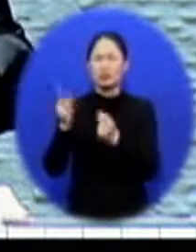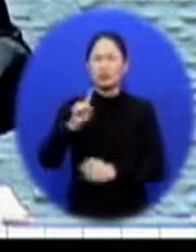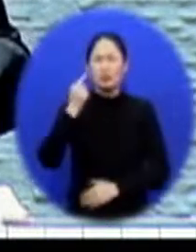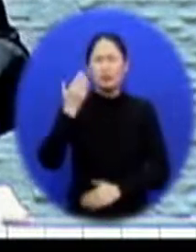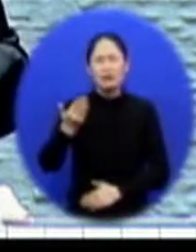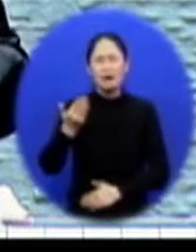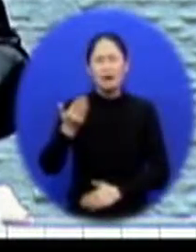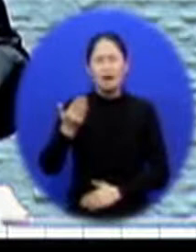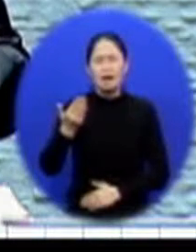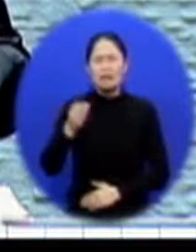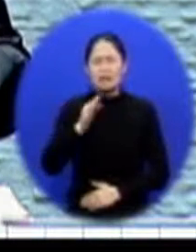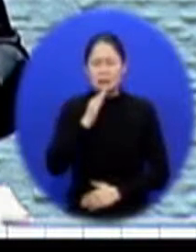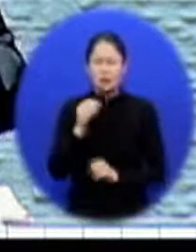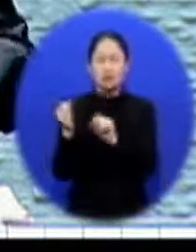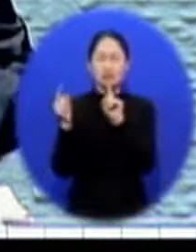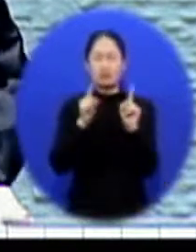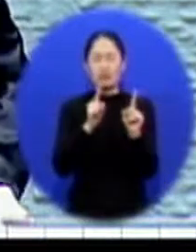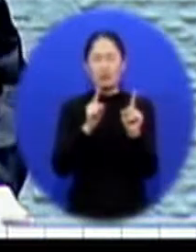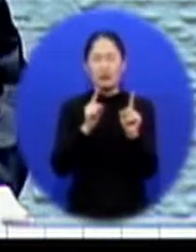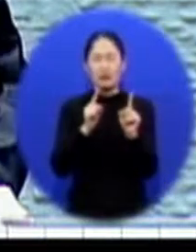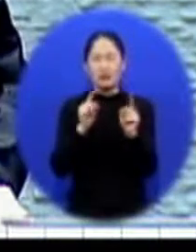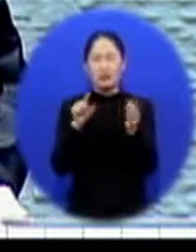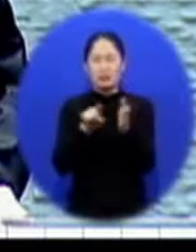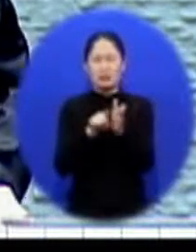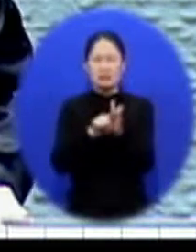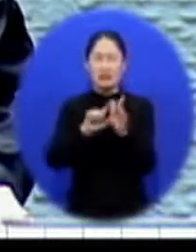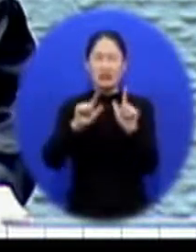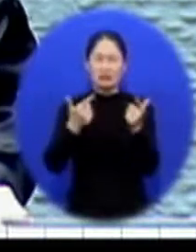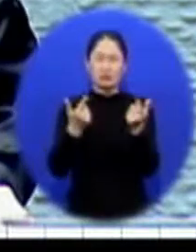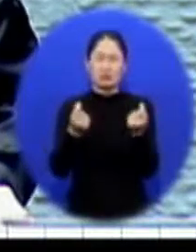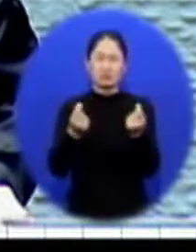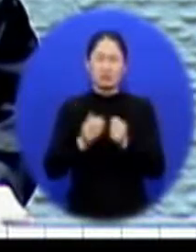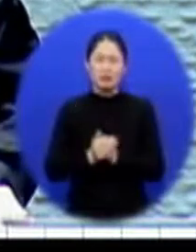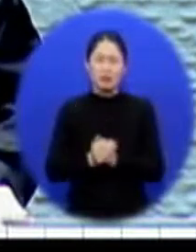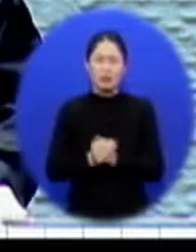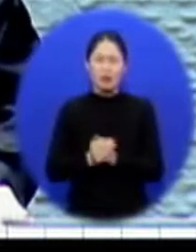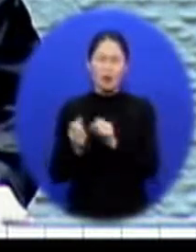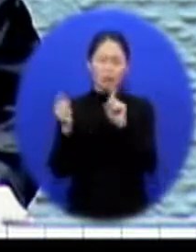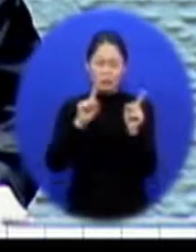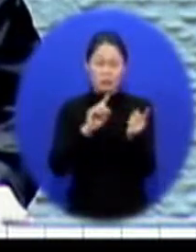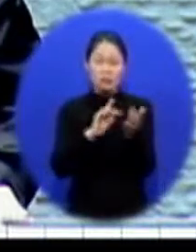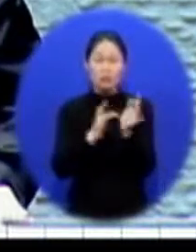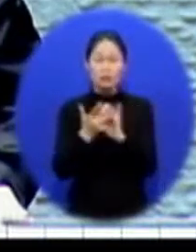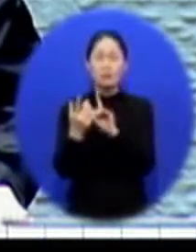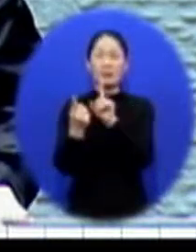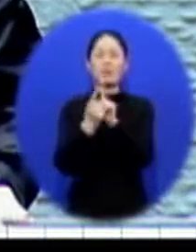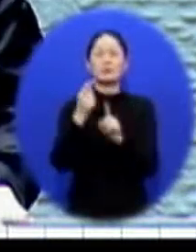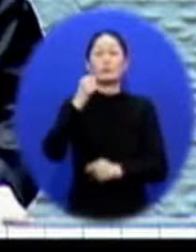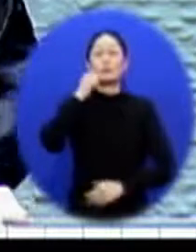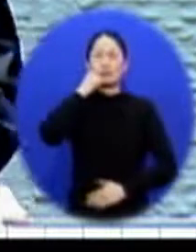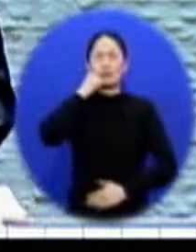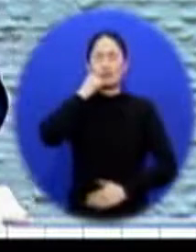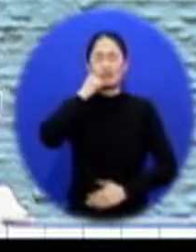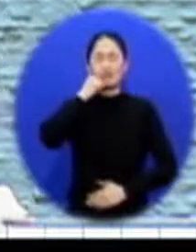예수님의 부활을 실제로 안 믿는 거죠 그건 부활하신 예수님을 만나지 못했다 고 말입니다